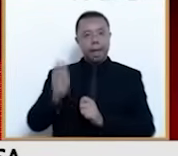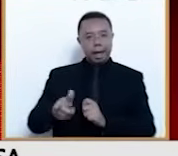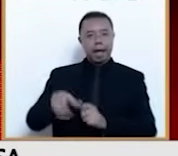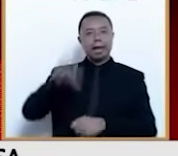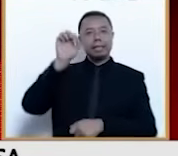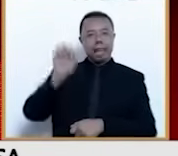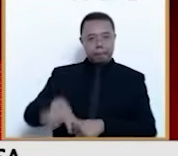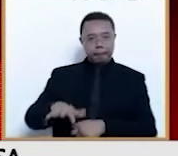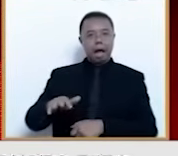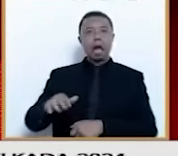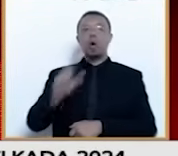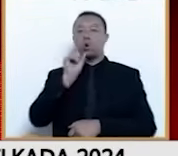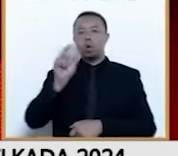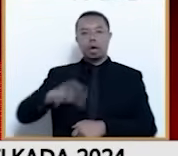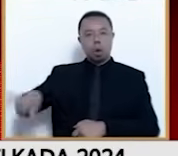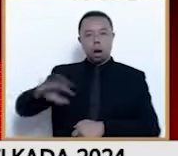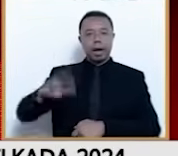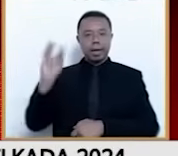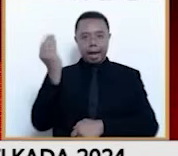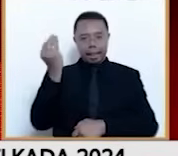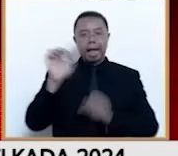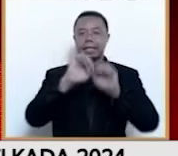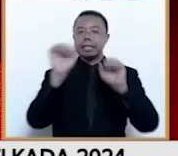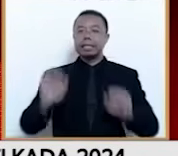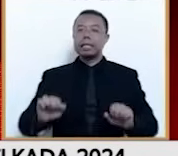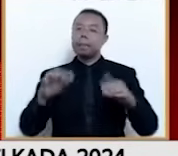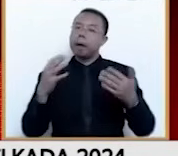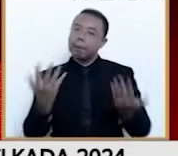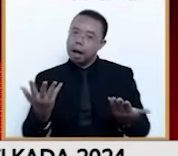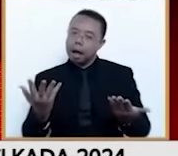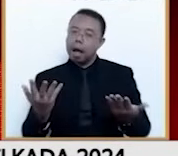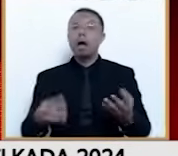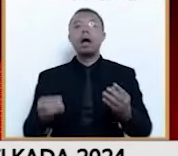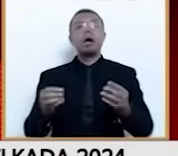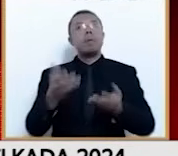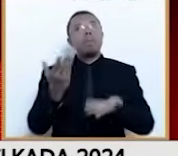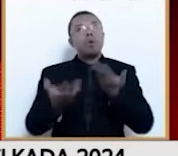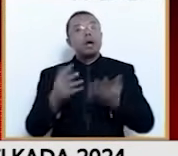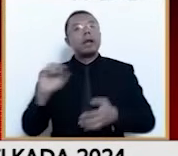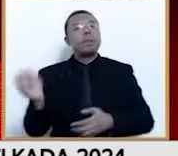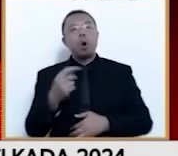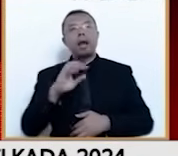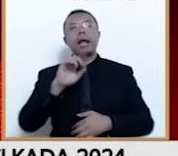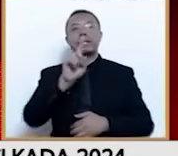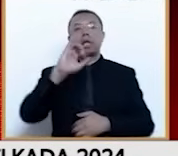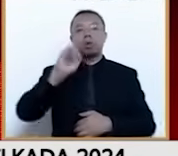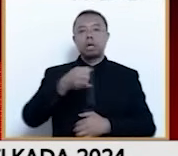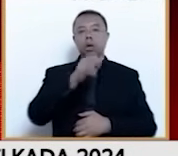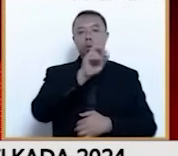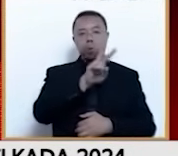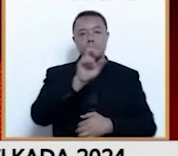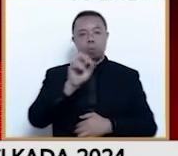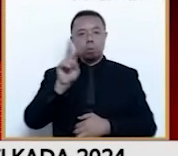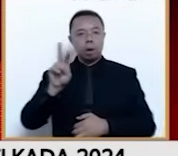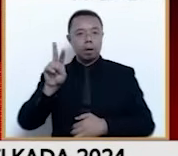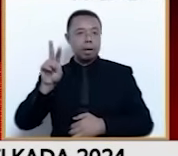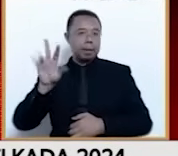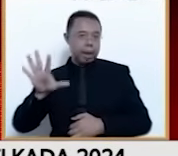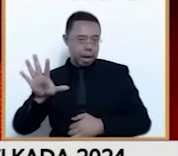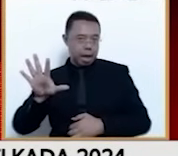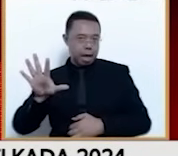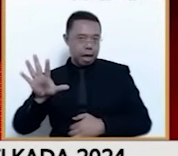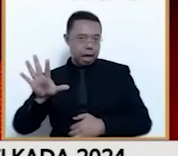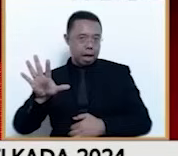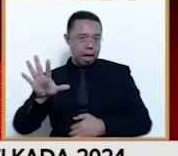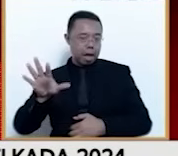rumah tangga di Jakarta. Skema baru tersebut diwacanakan dimulai pada 1 Januari